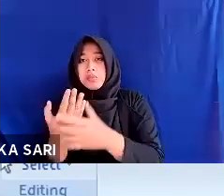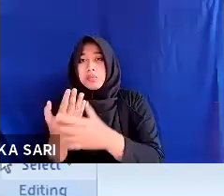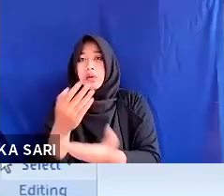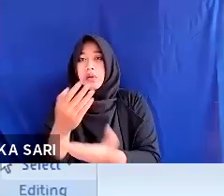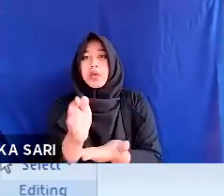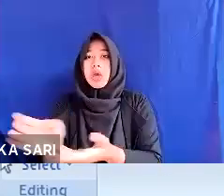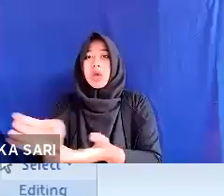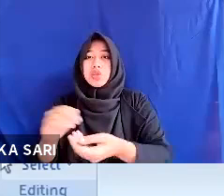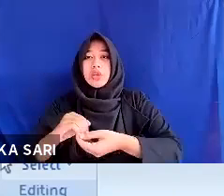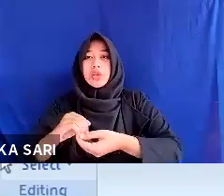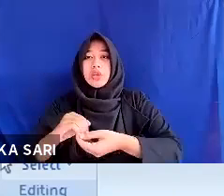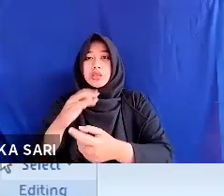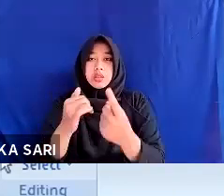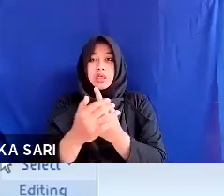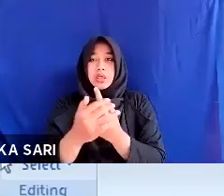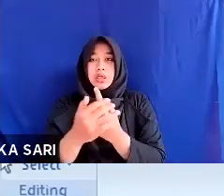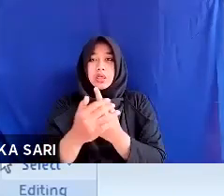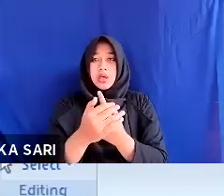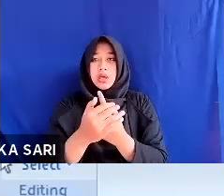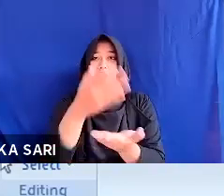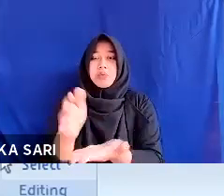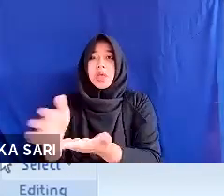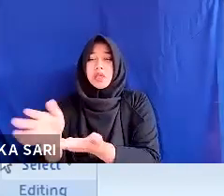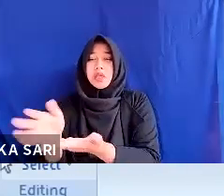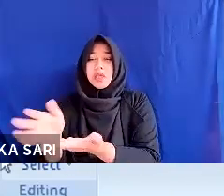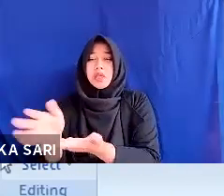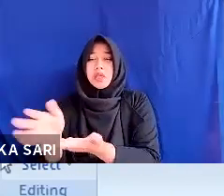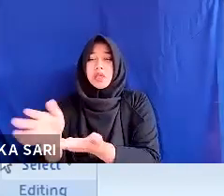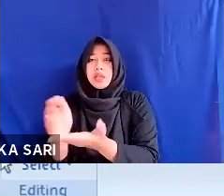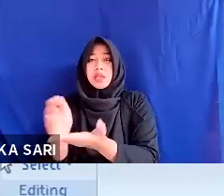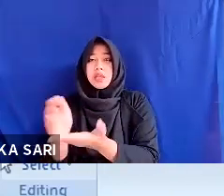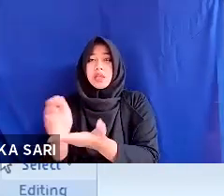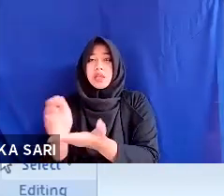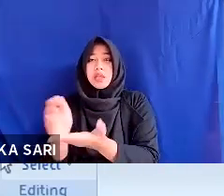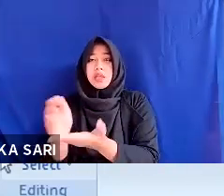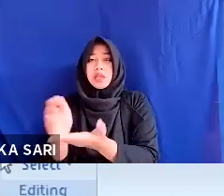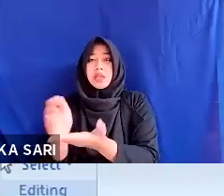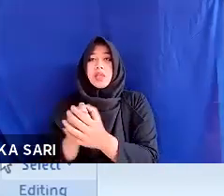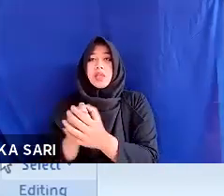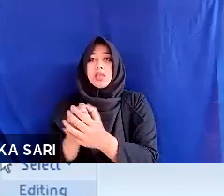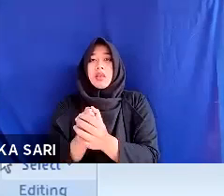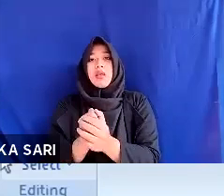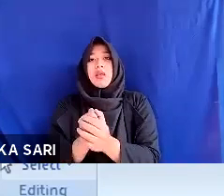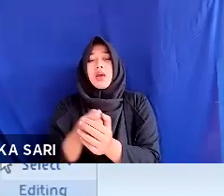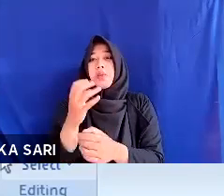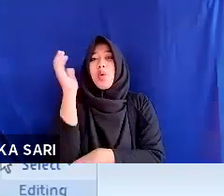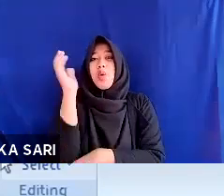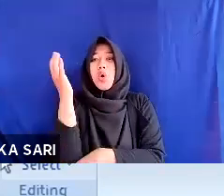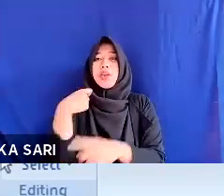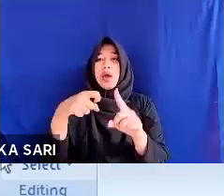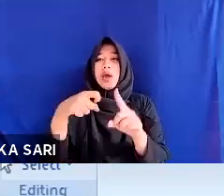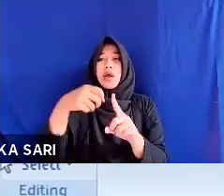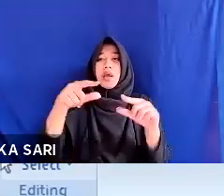berbagi ada beberapa pohon, ada ketela yang saya sendiri untuk ketelanya dapat